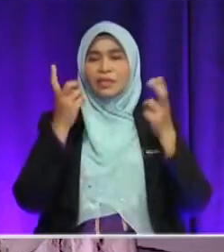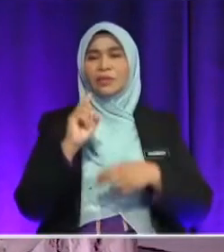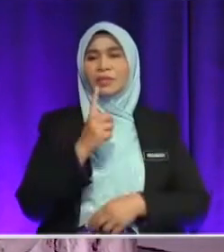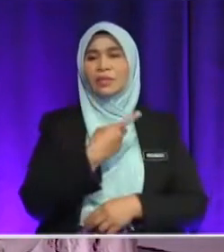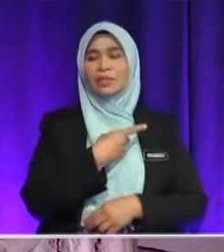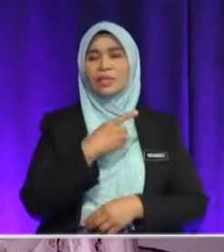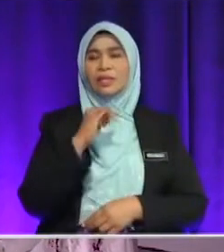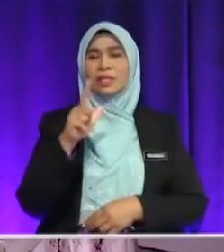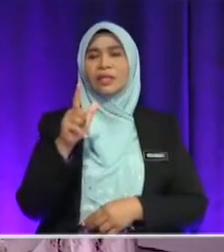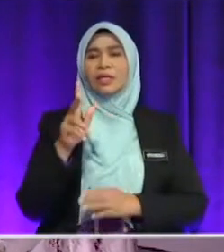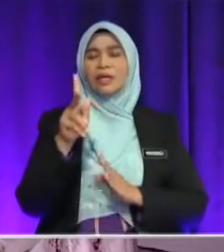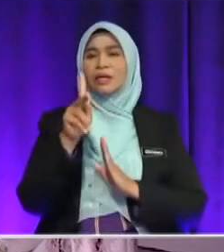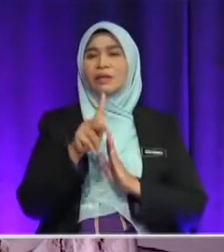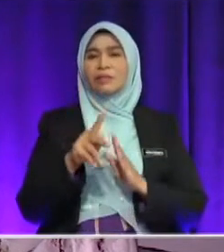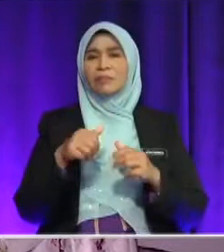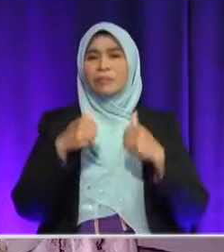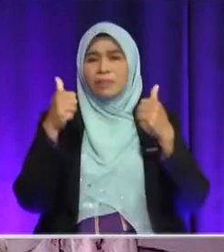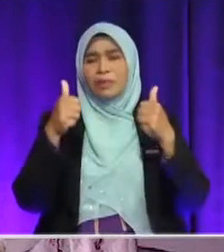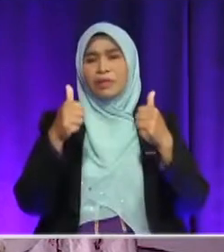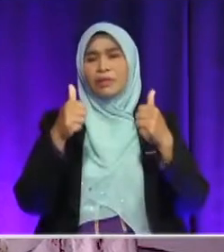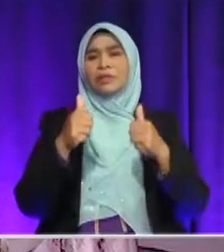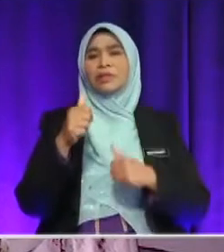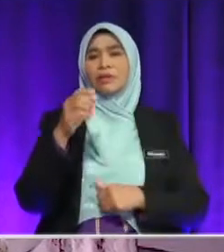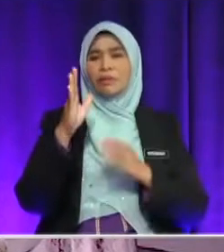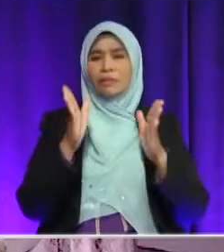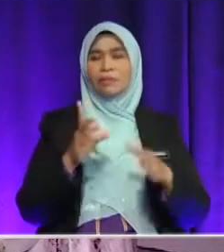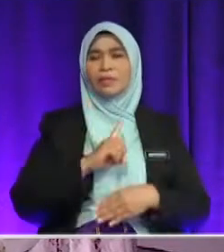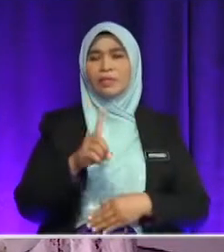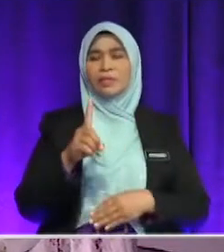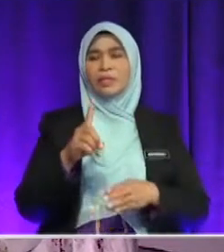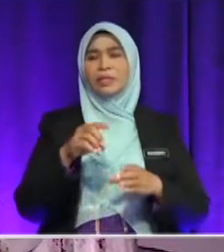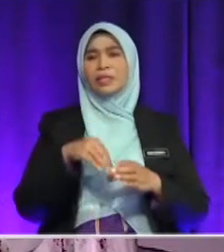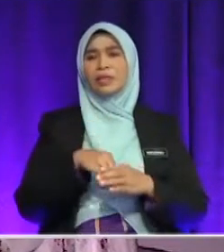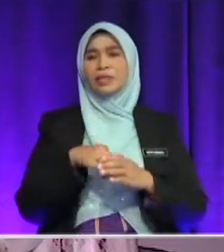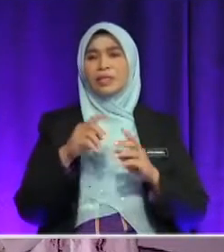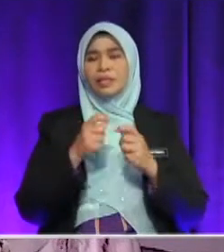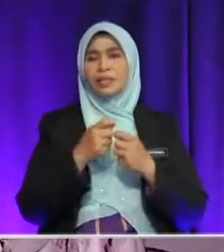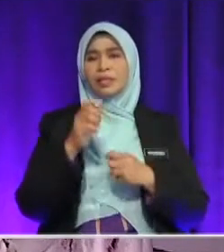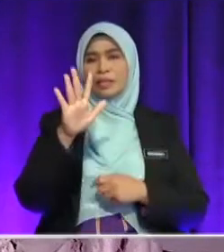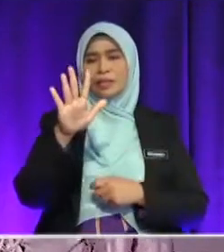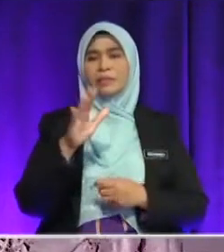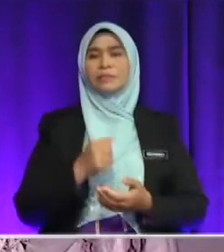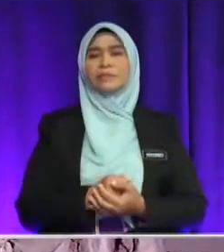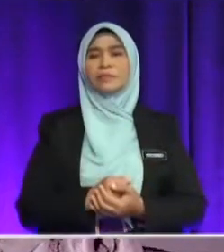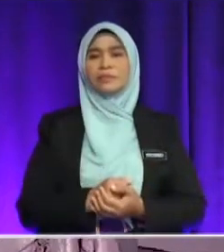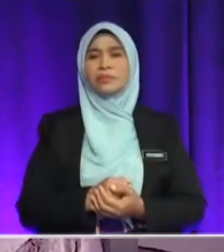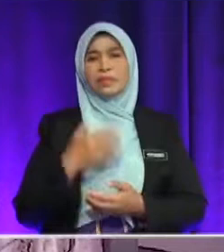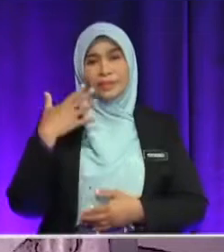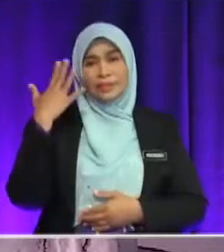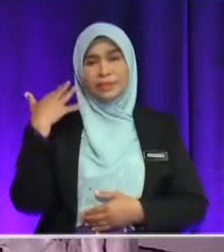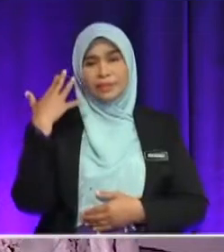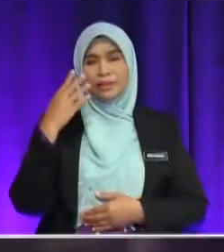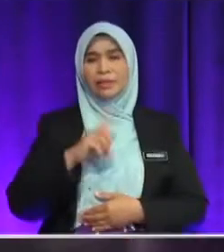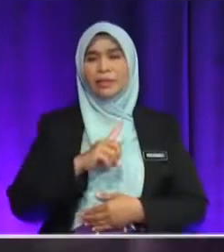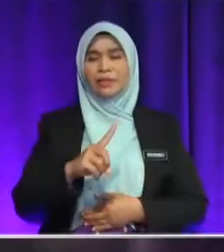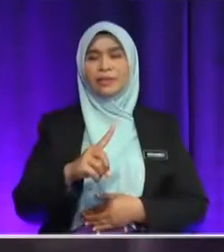adalah keunggulan tokoh Islam tingkatan 5 dalam bidang sirah dan tamadun Islam oke bye